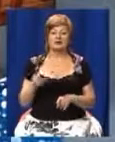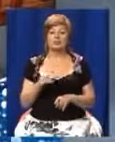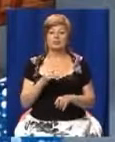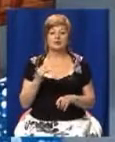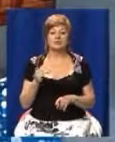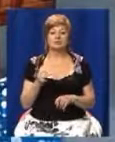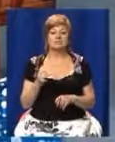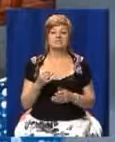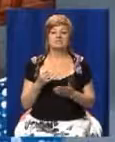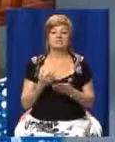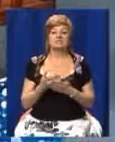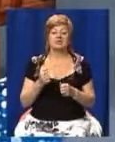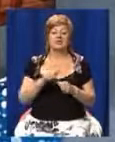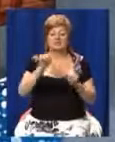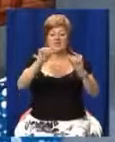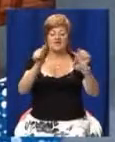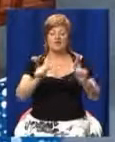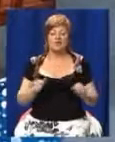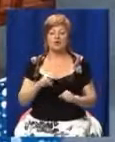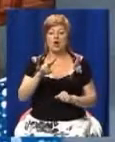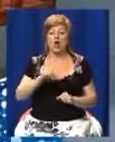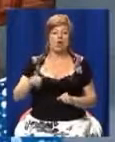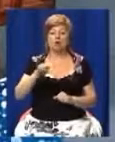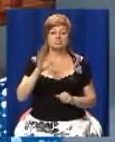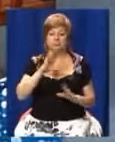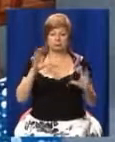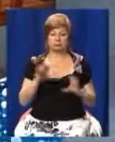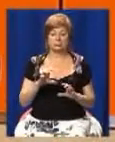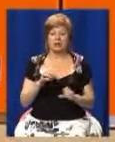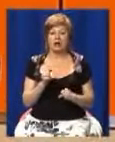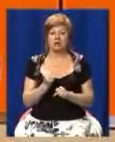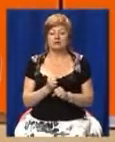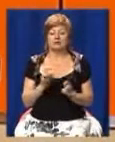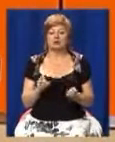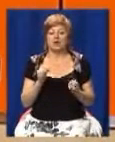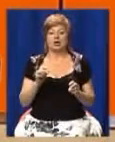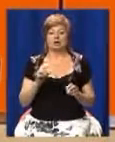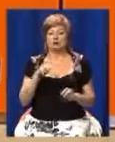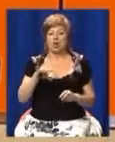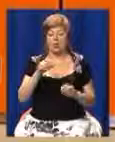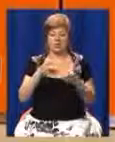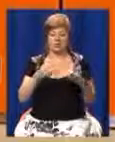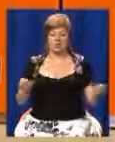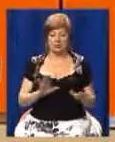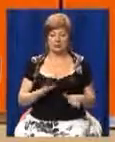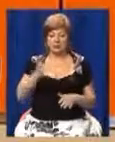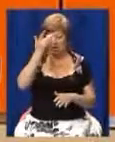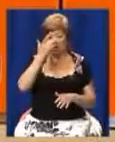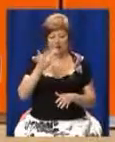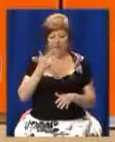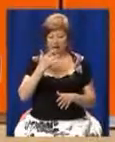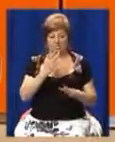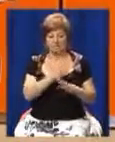скульптури із льоду. Вау, ну як же вони роблять так, щоб льод не розтаяв? Наприклад, літом, якщо таку